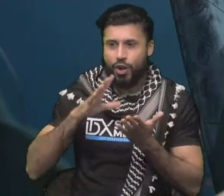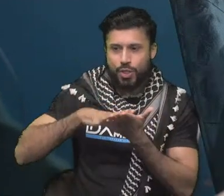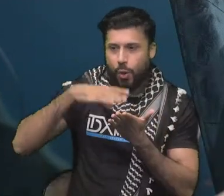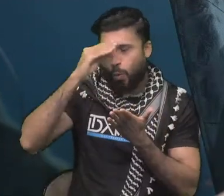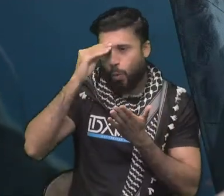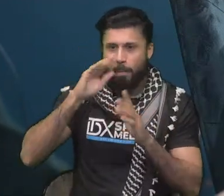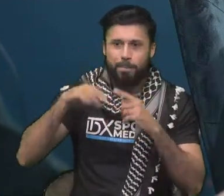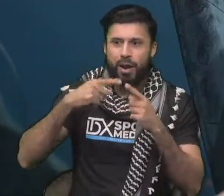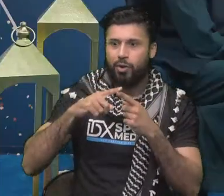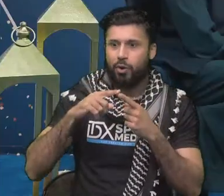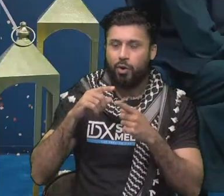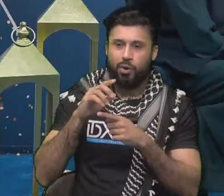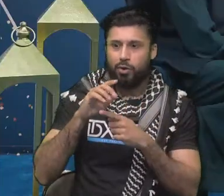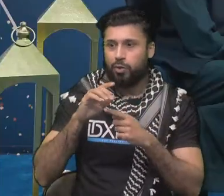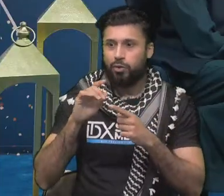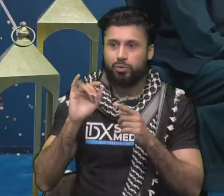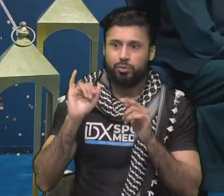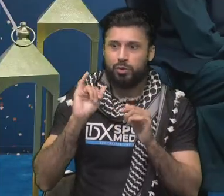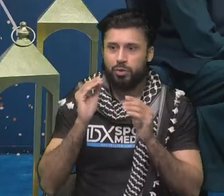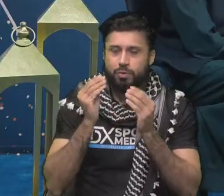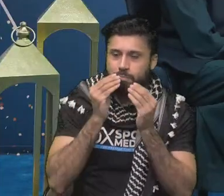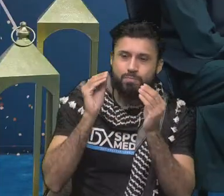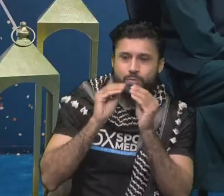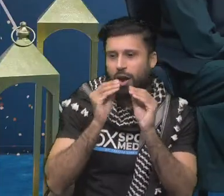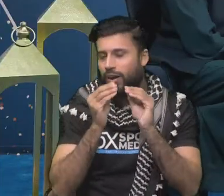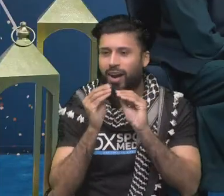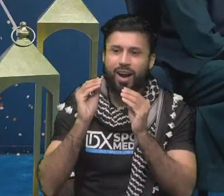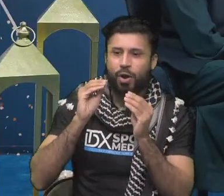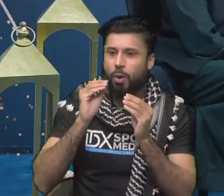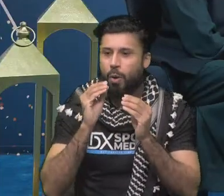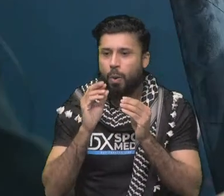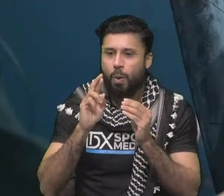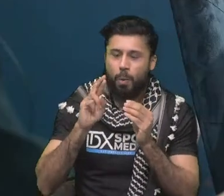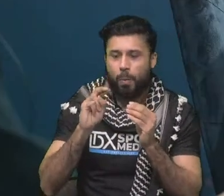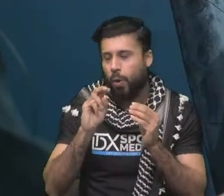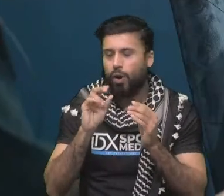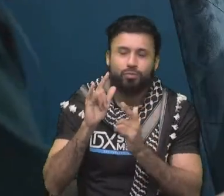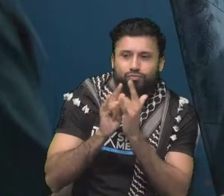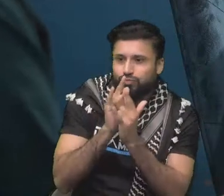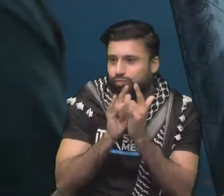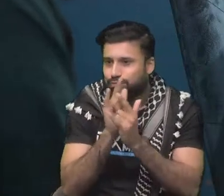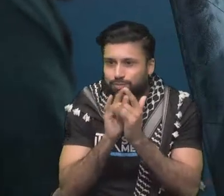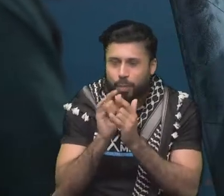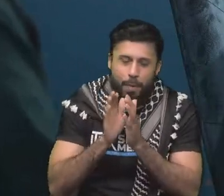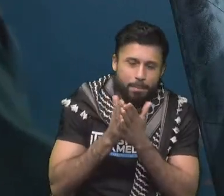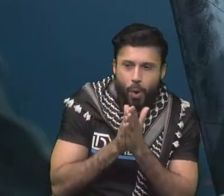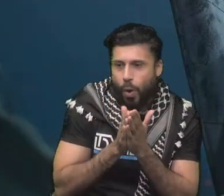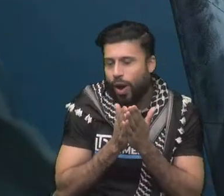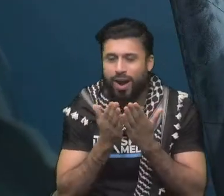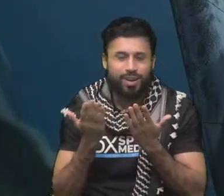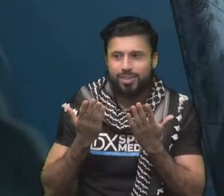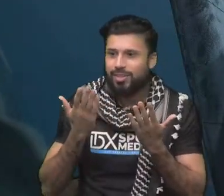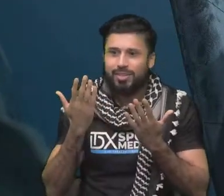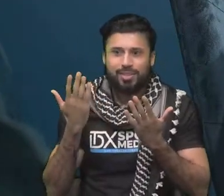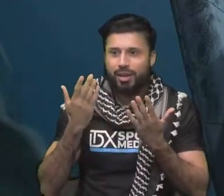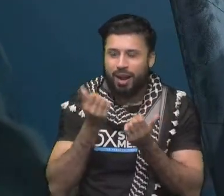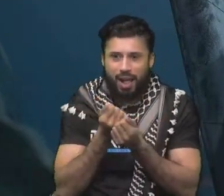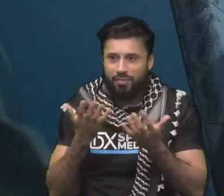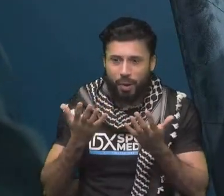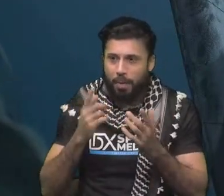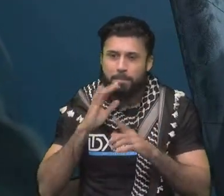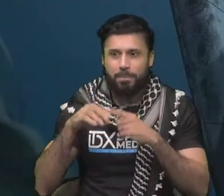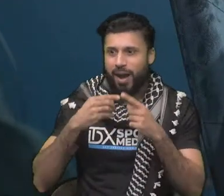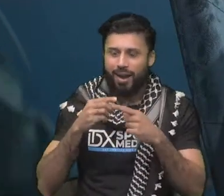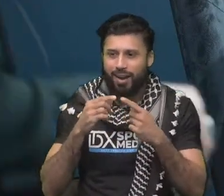right? It's rizq, man. Subhanallah. So the idea is that some people, they think that they know everything. He goes, قال, فقال